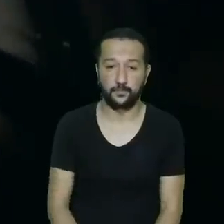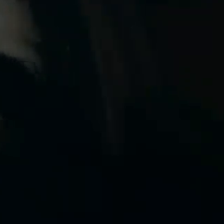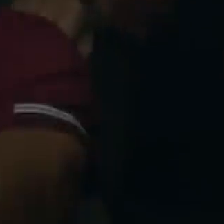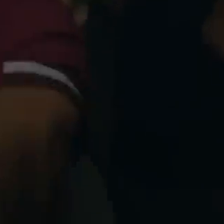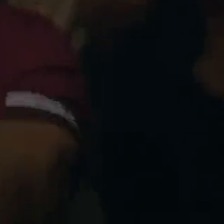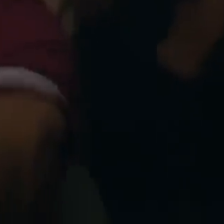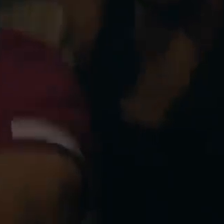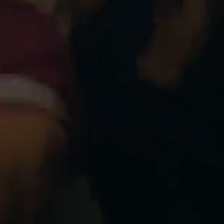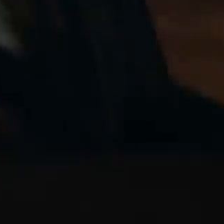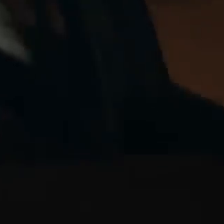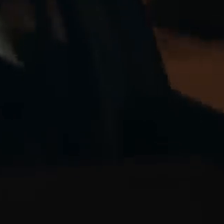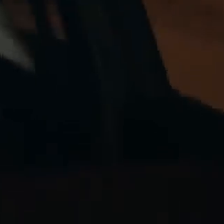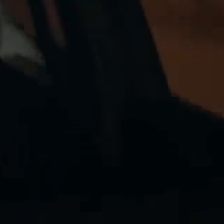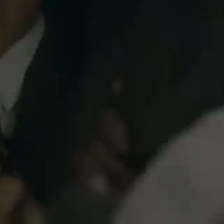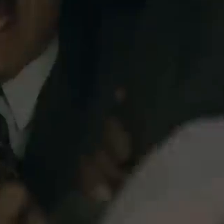bas.